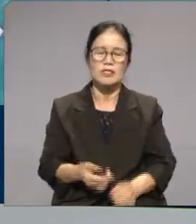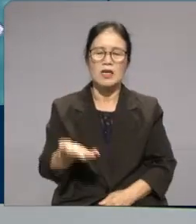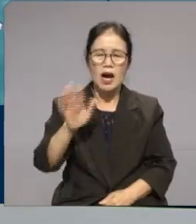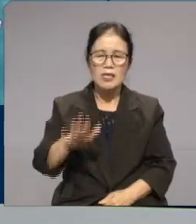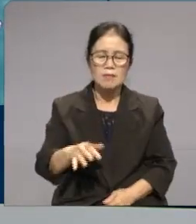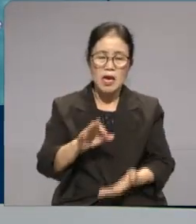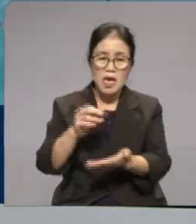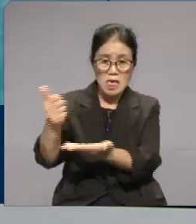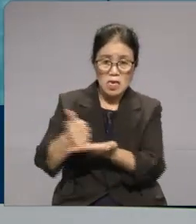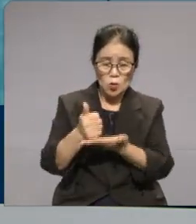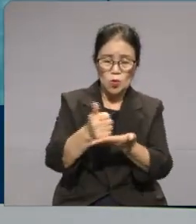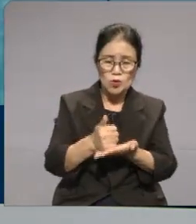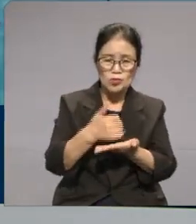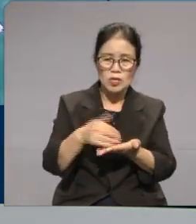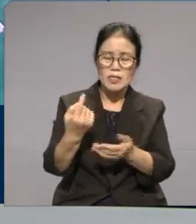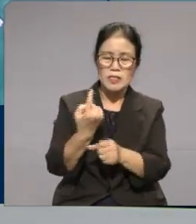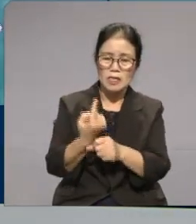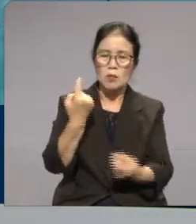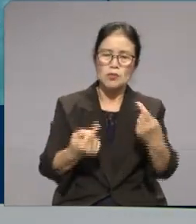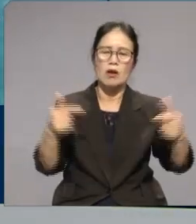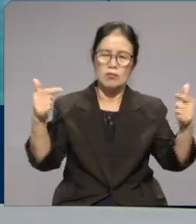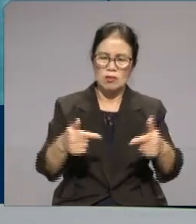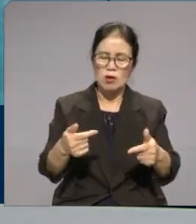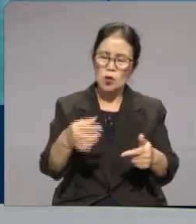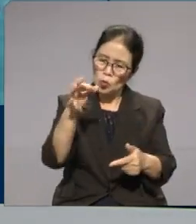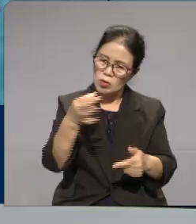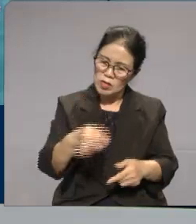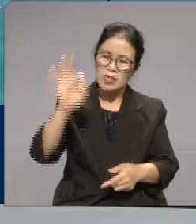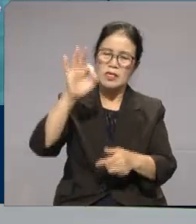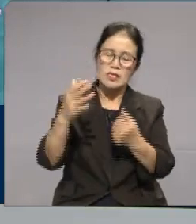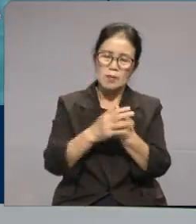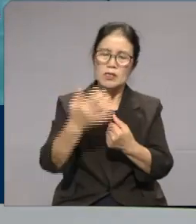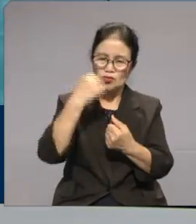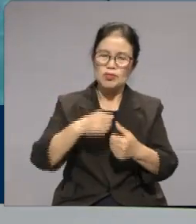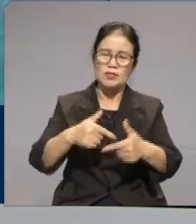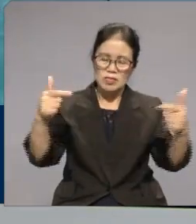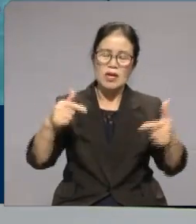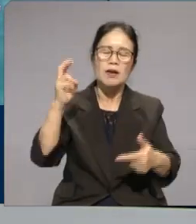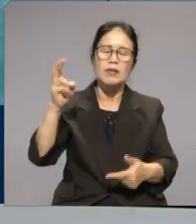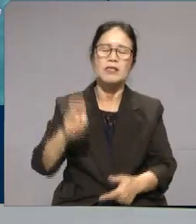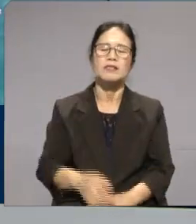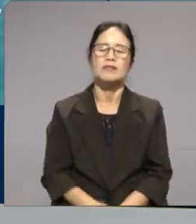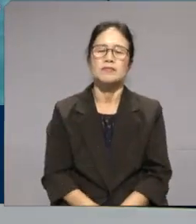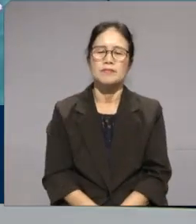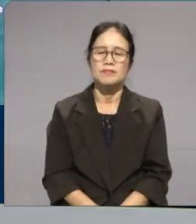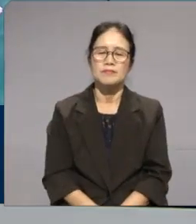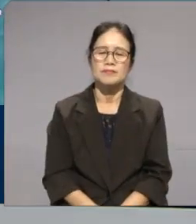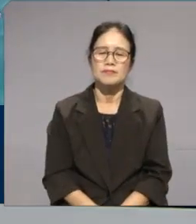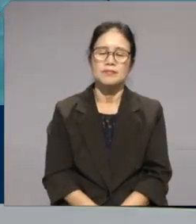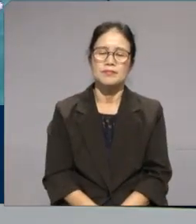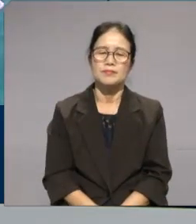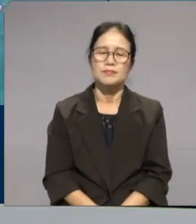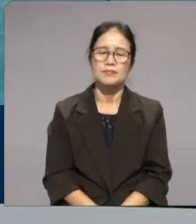하지만 이용객은 오히려 지난해보다 감소해 인상된 요금이 수익 증가로 바뀐 제한적 경영 개선이란